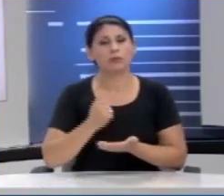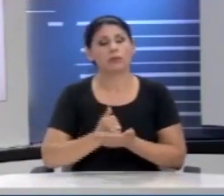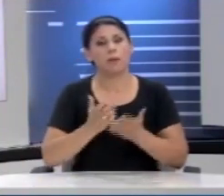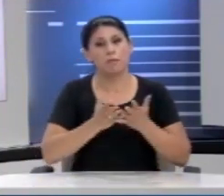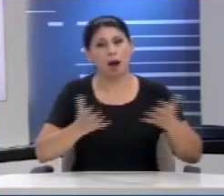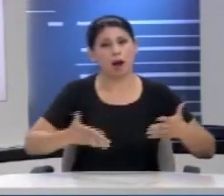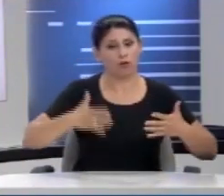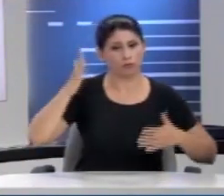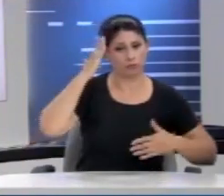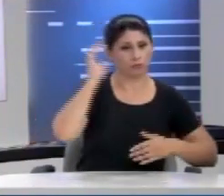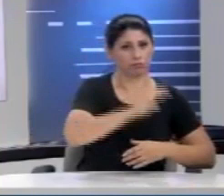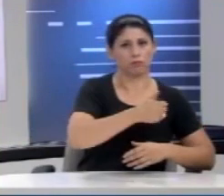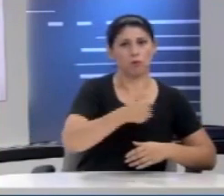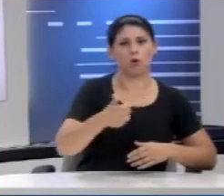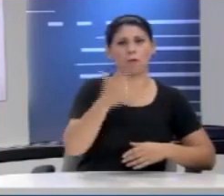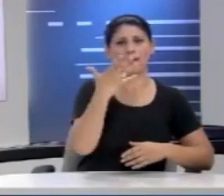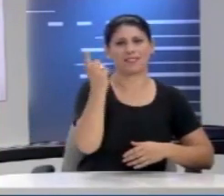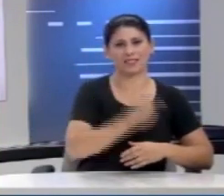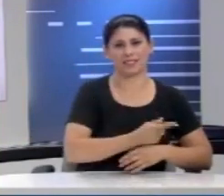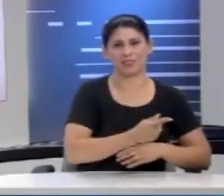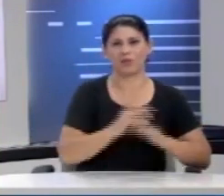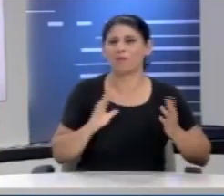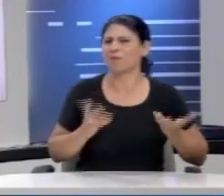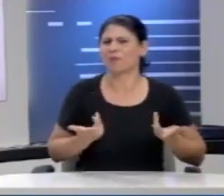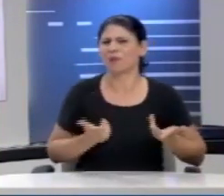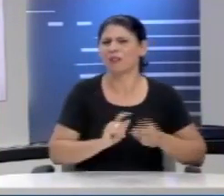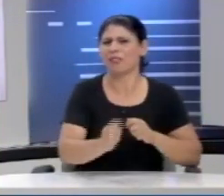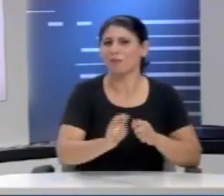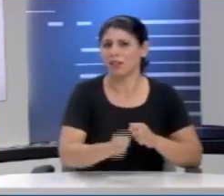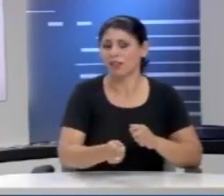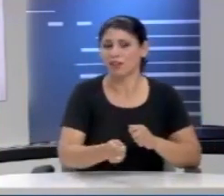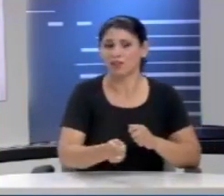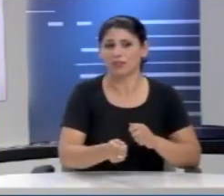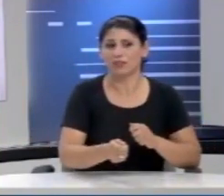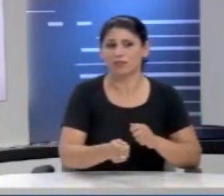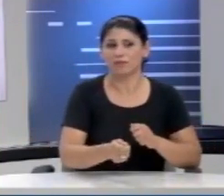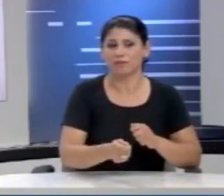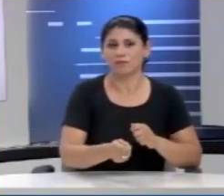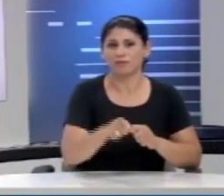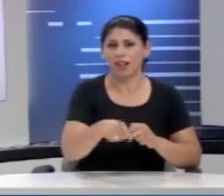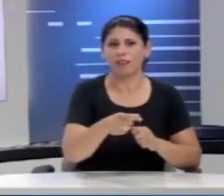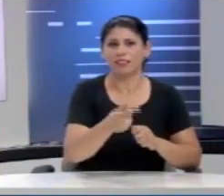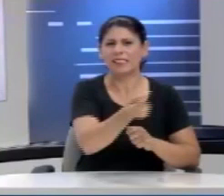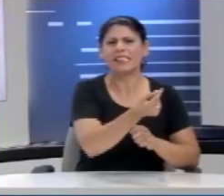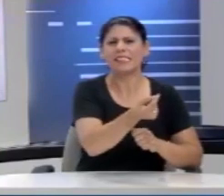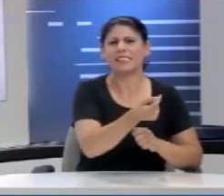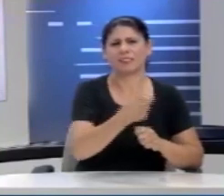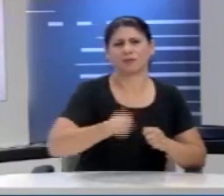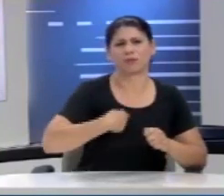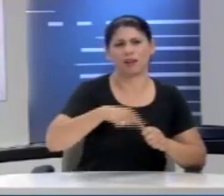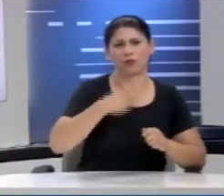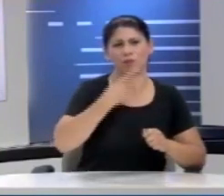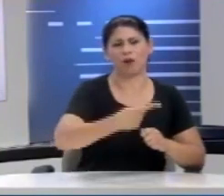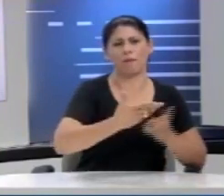μεγάλο κεφάλαιο μόλις βέβαια το 5%. Πόσα θα πληρώνει όλοι αυτοί οι λίγοι, αυτούς που